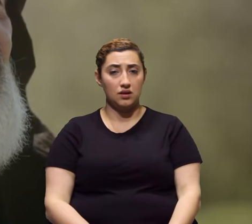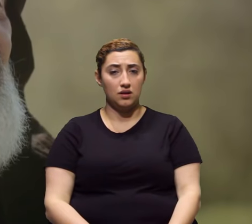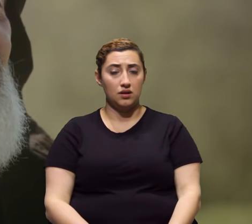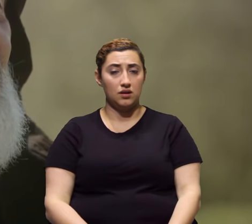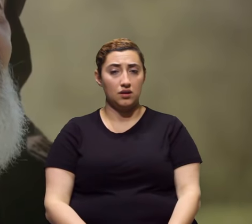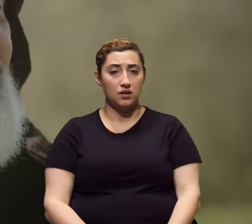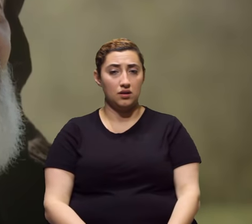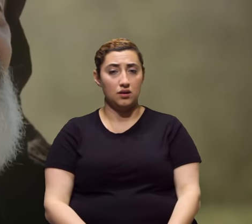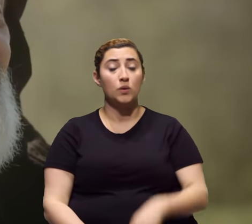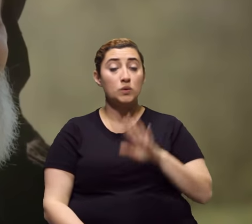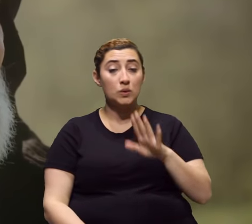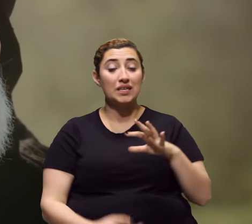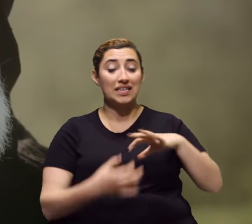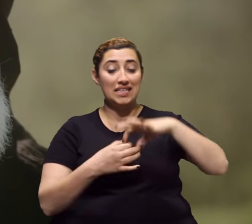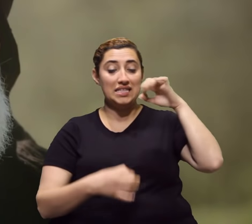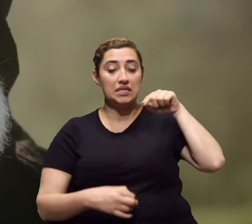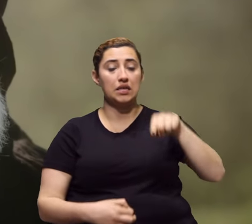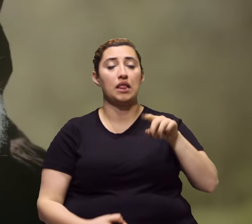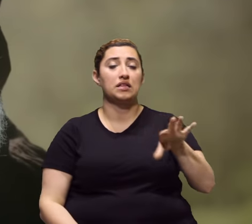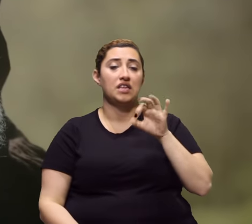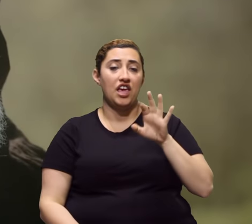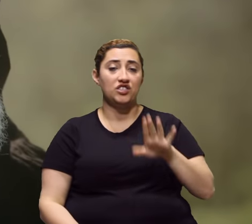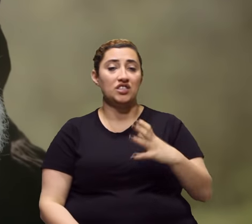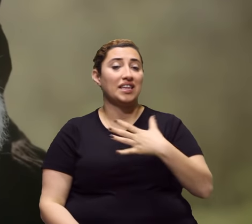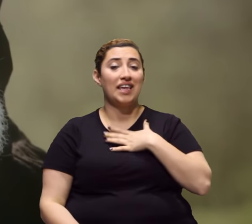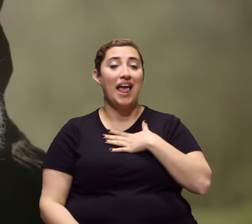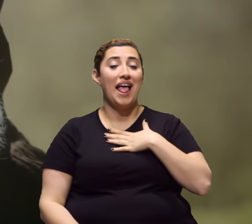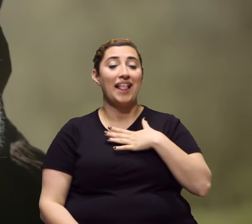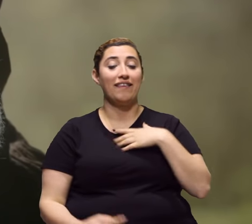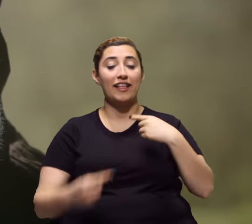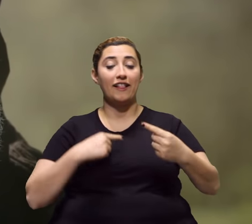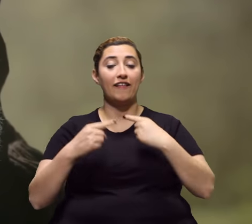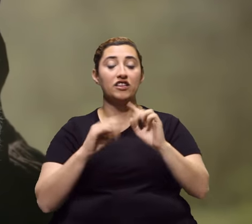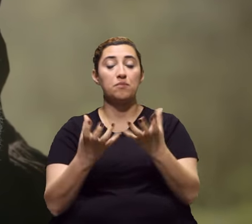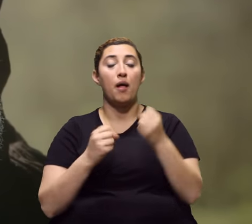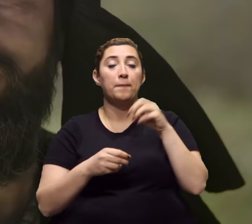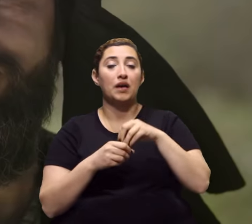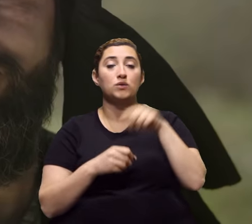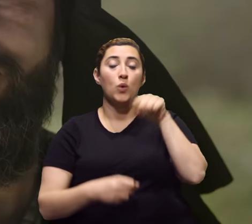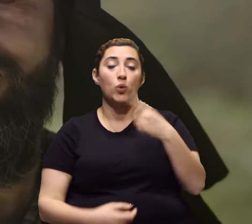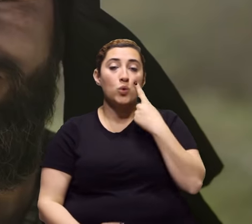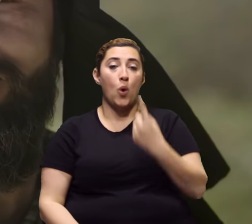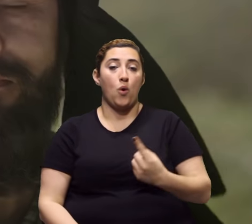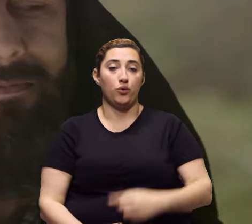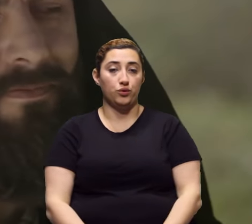Çün insan kıldı. Kendine muhatap kıldı.